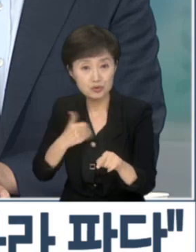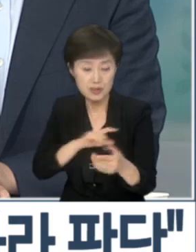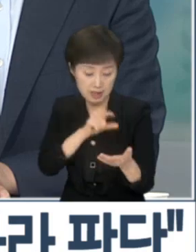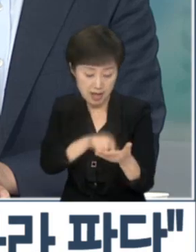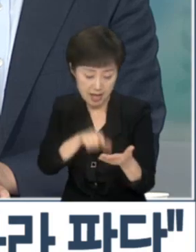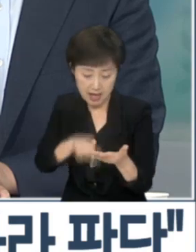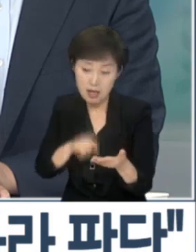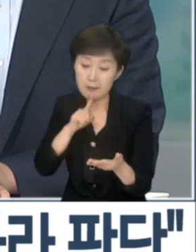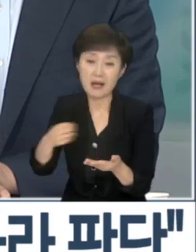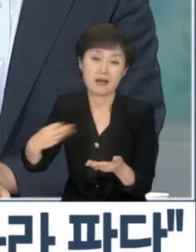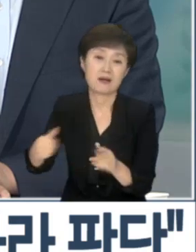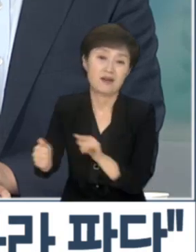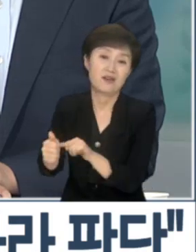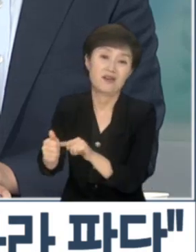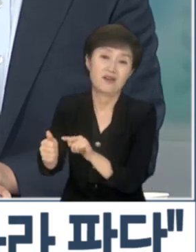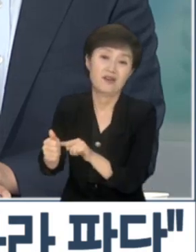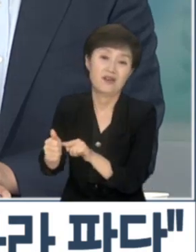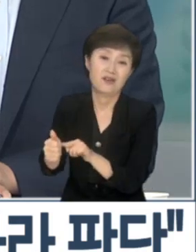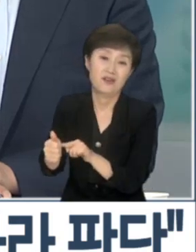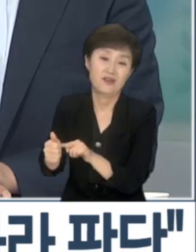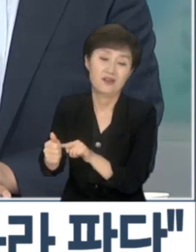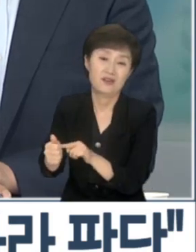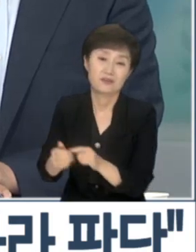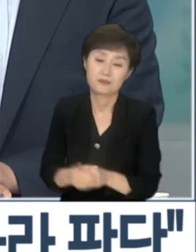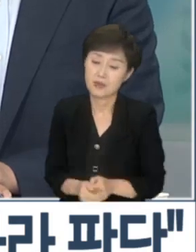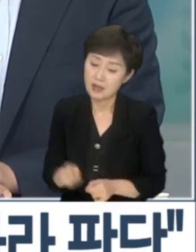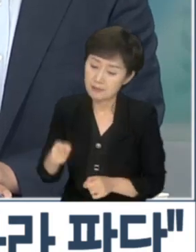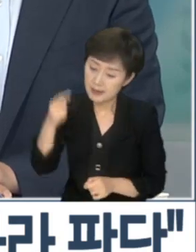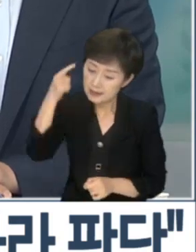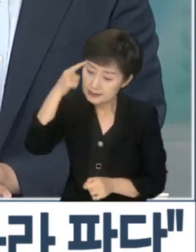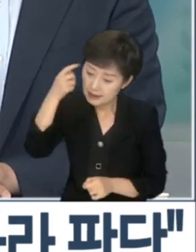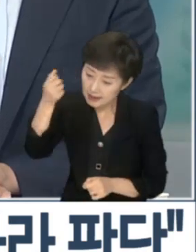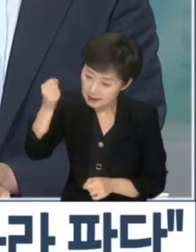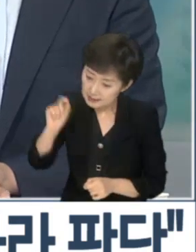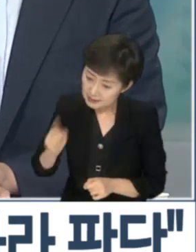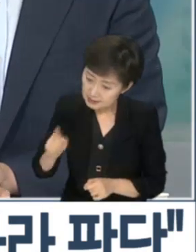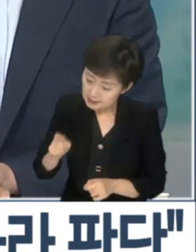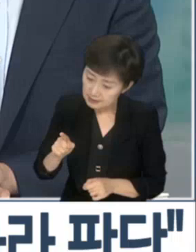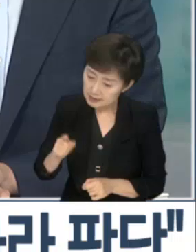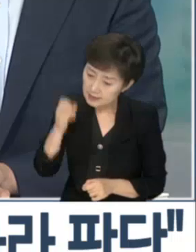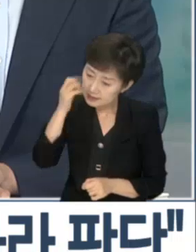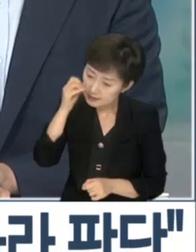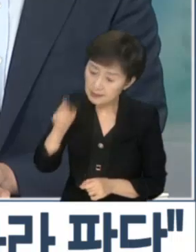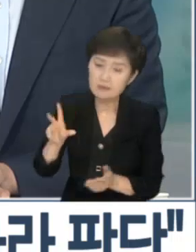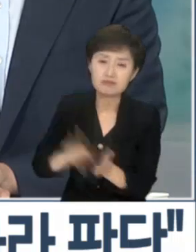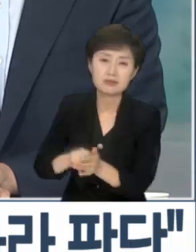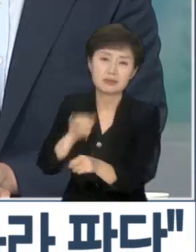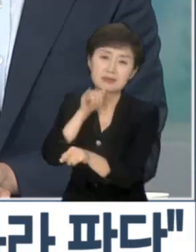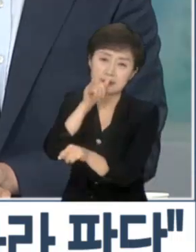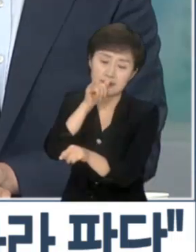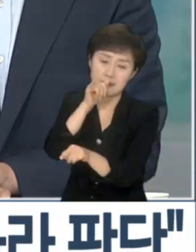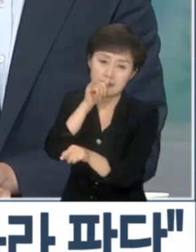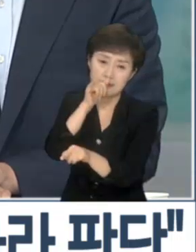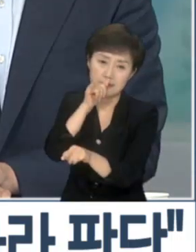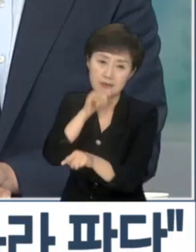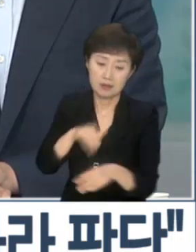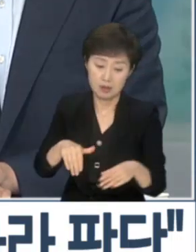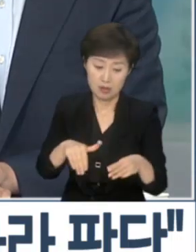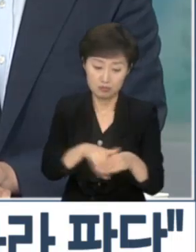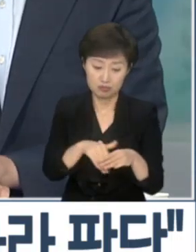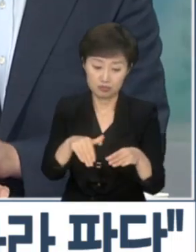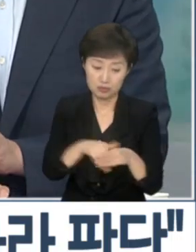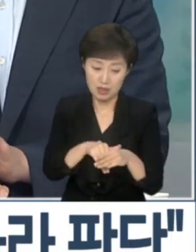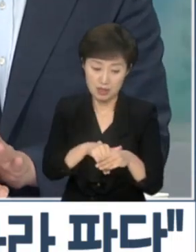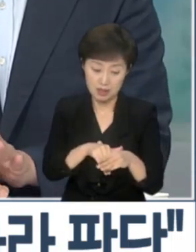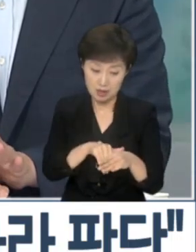했다라고 하는 건데 저는 그런 인식과 접근 발상 자체가 매우 잘못된 것이고 문화계를